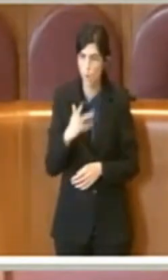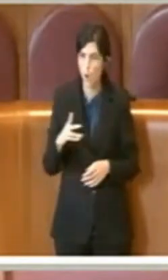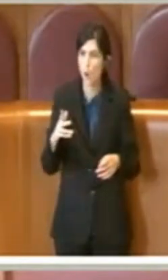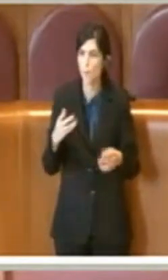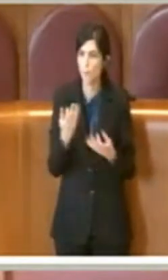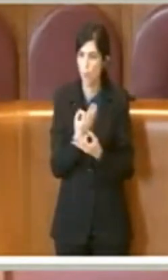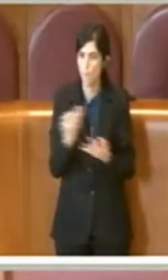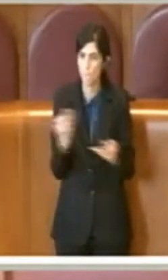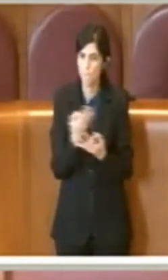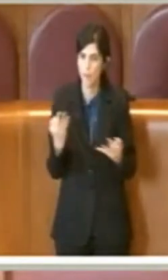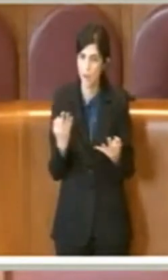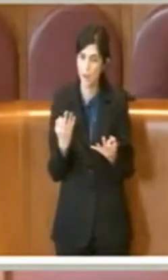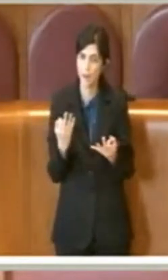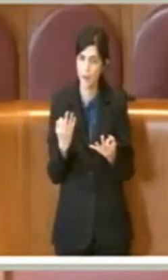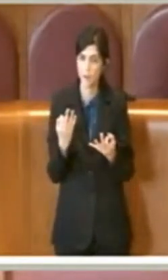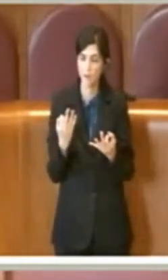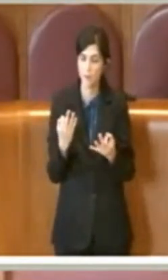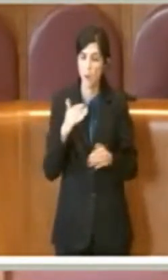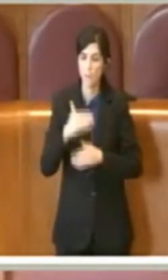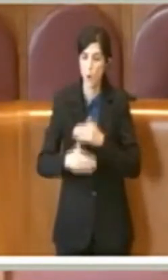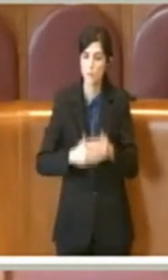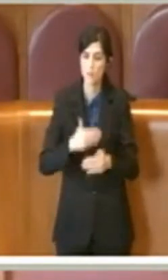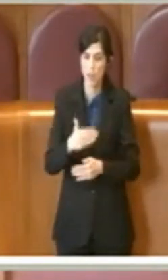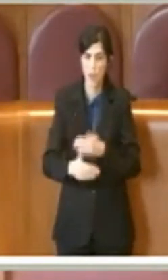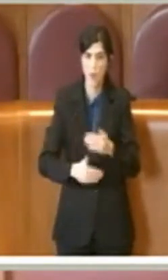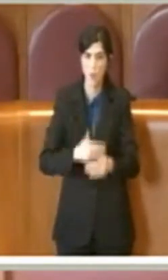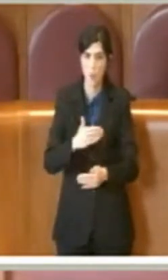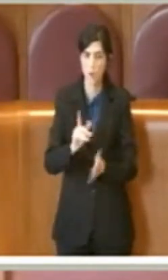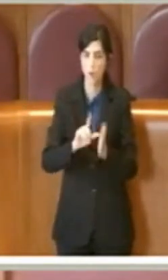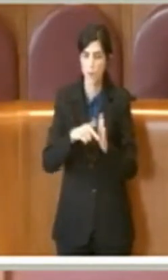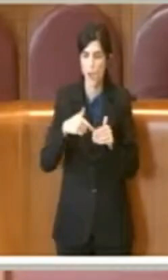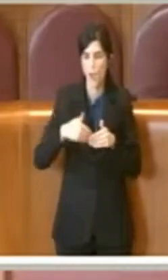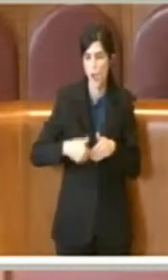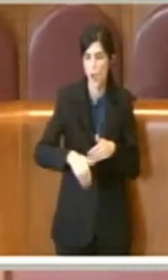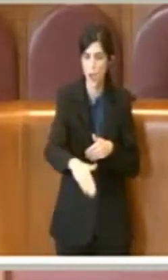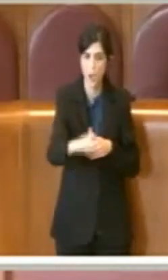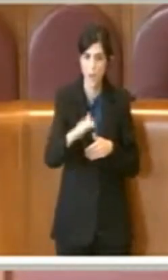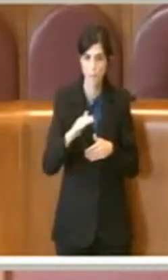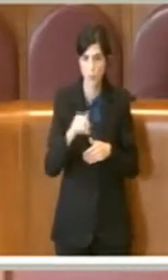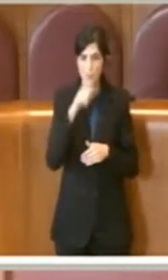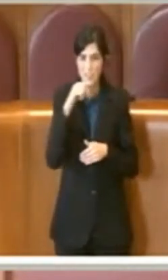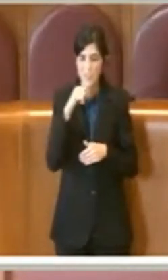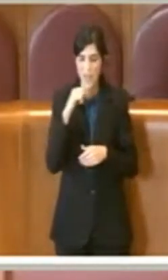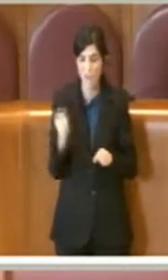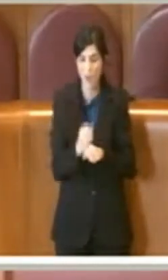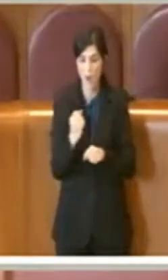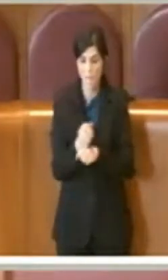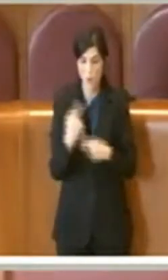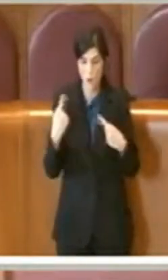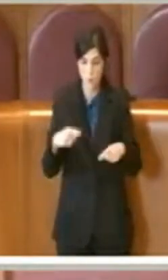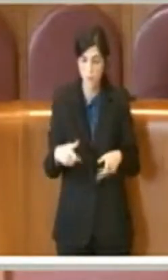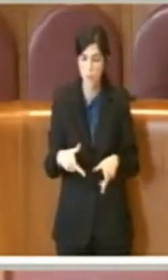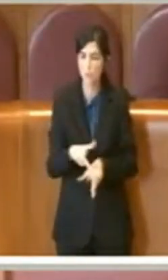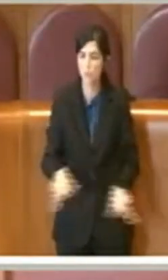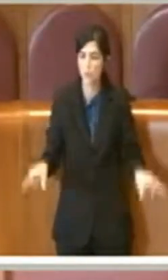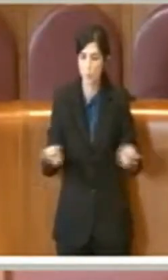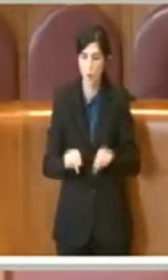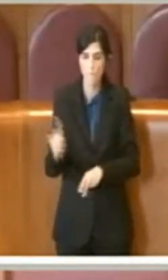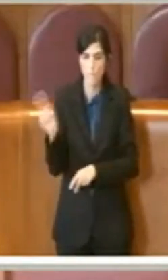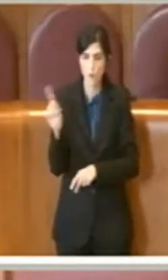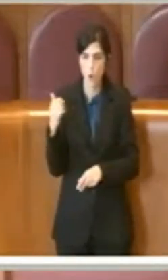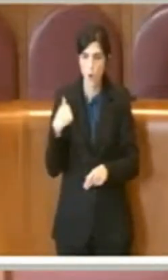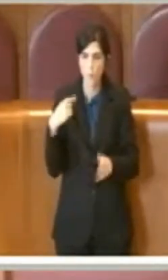e che prosegua nel tempo e che non ci sia bisogno di mettere mano così come quando loro mettono dei criteri restrittivi